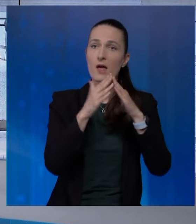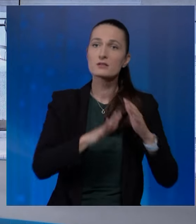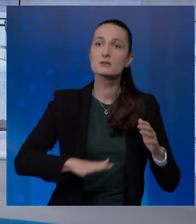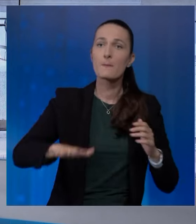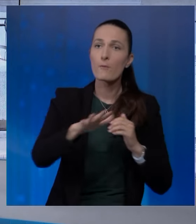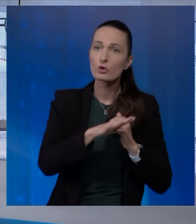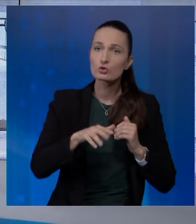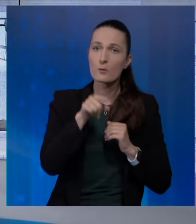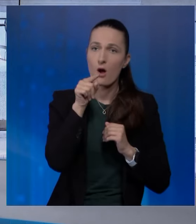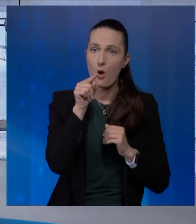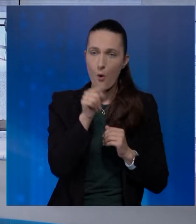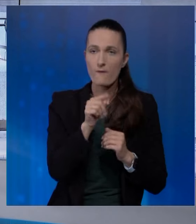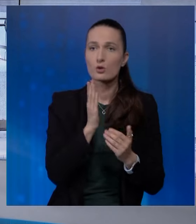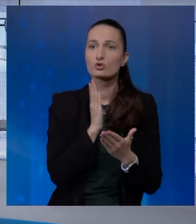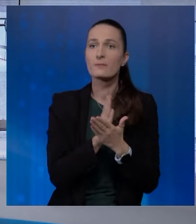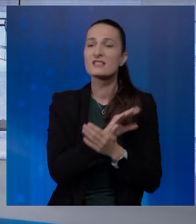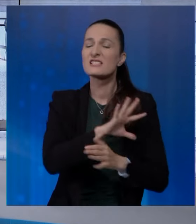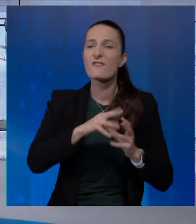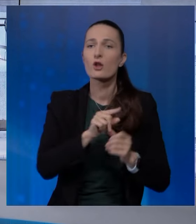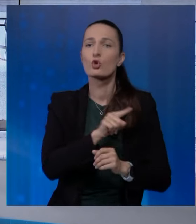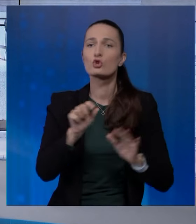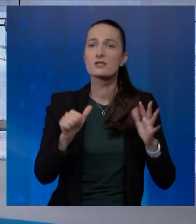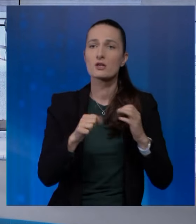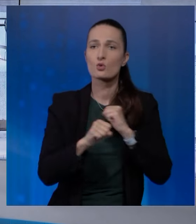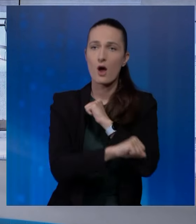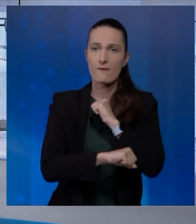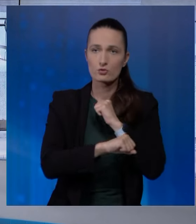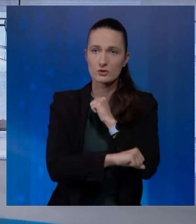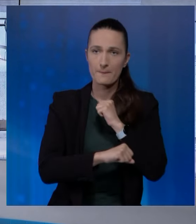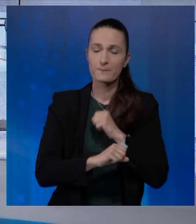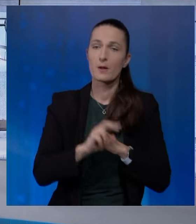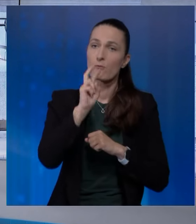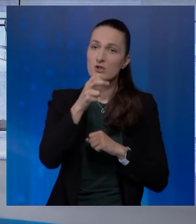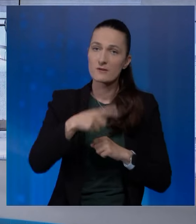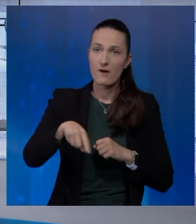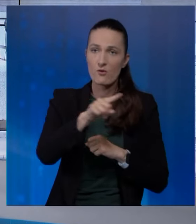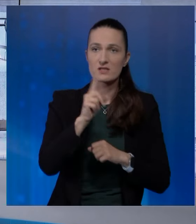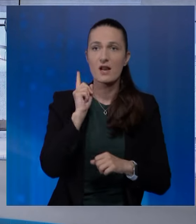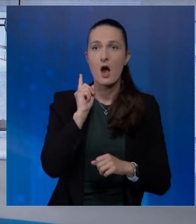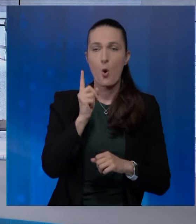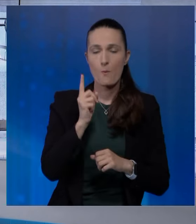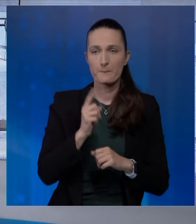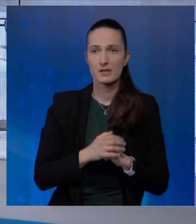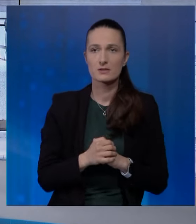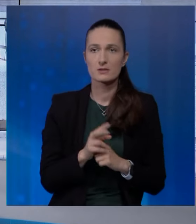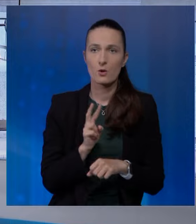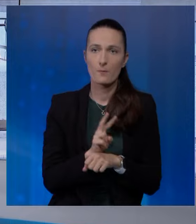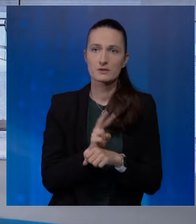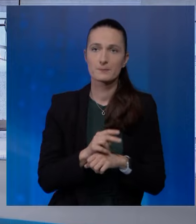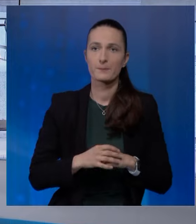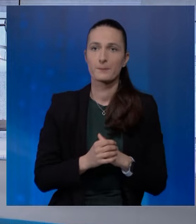u planinskim područjima. Ovako će biti sve do 16. augusta. Pozivamo vas na oprez.